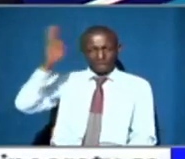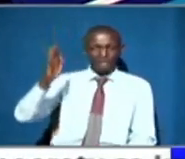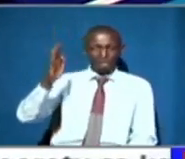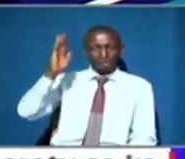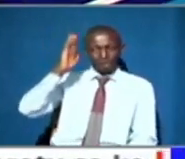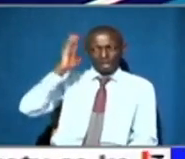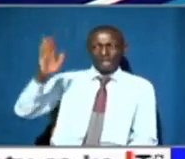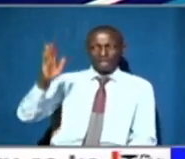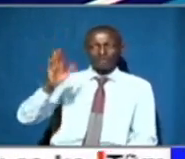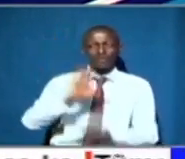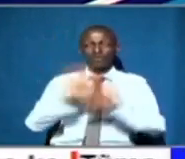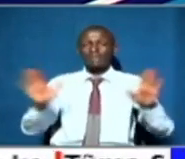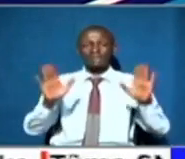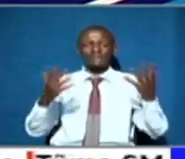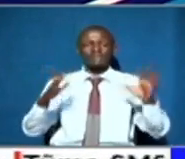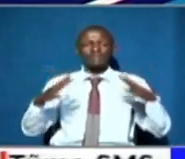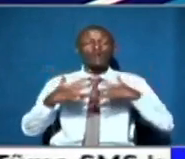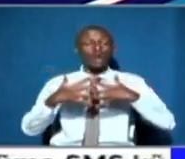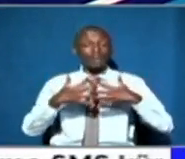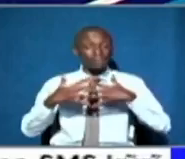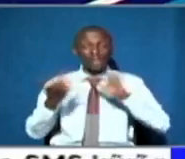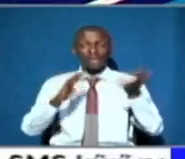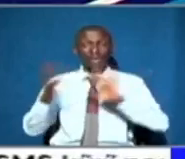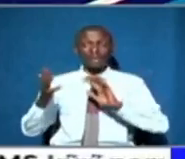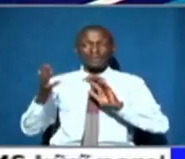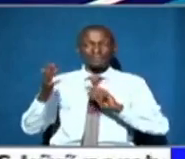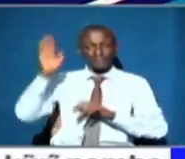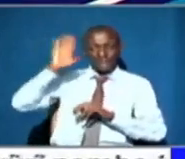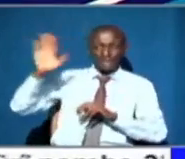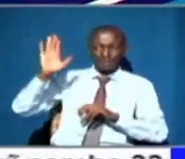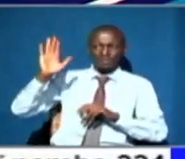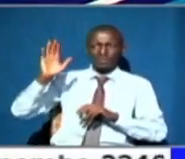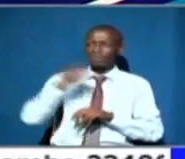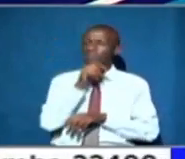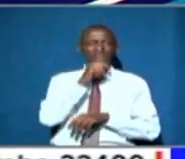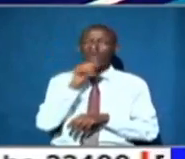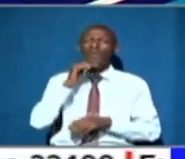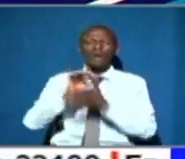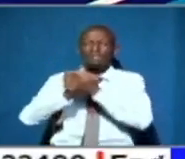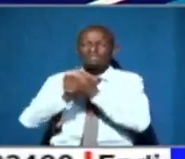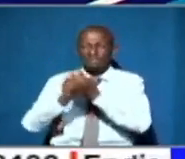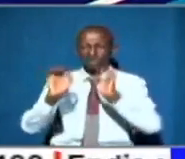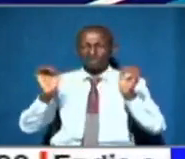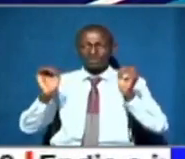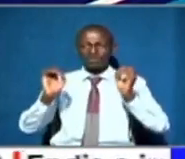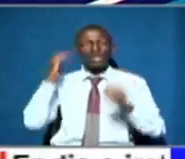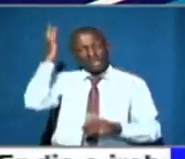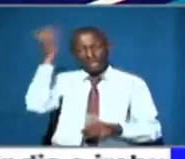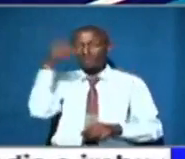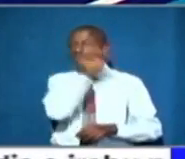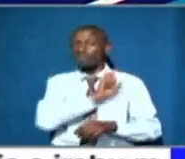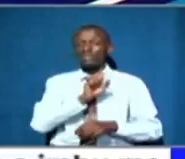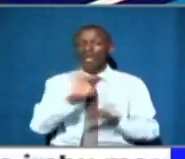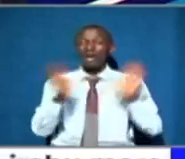high. Na adwa shule kegwele. Ni dadi kumaga hivya high dari. Kaya adwa mata ya tuwe idania. Ole dire ni moe ogoro wa